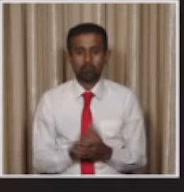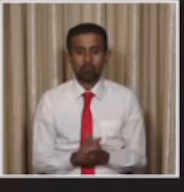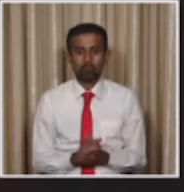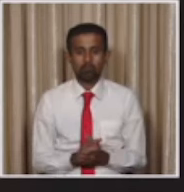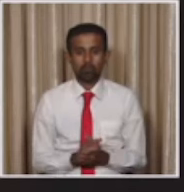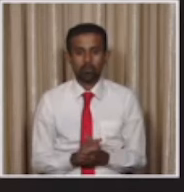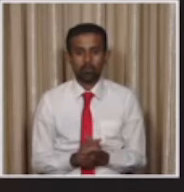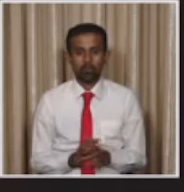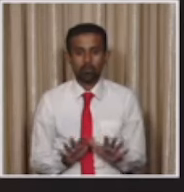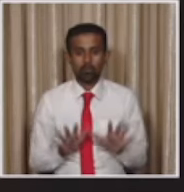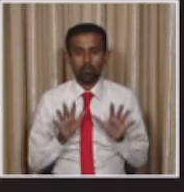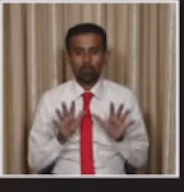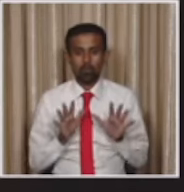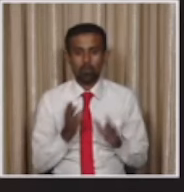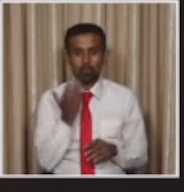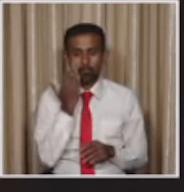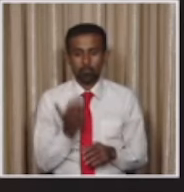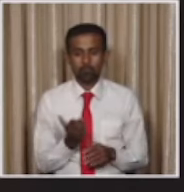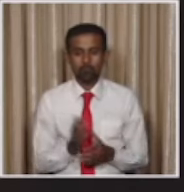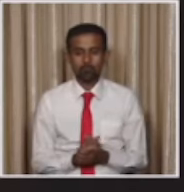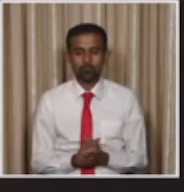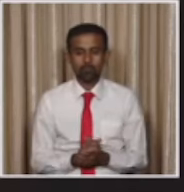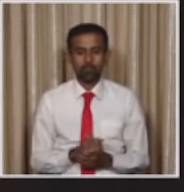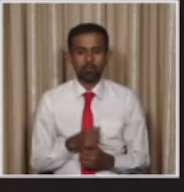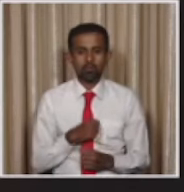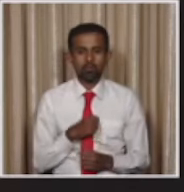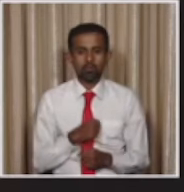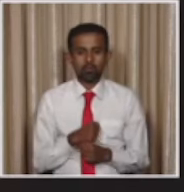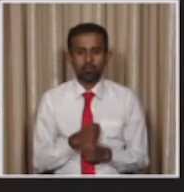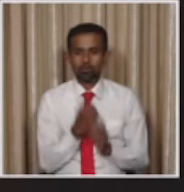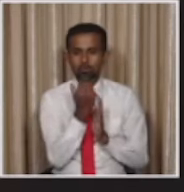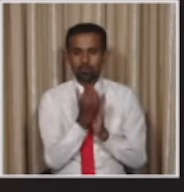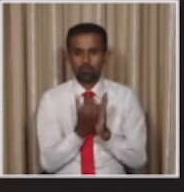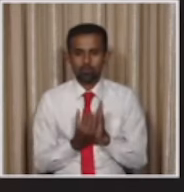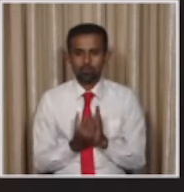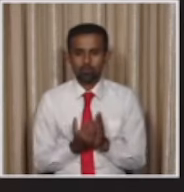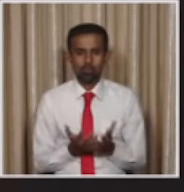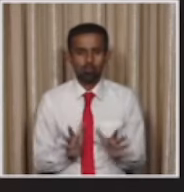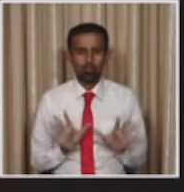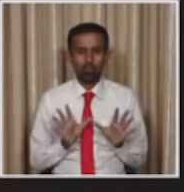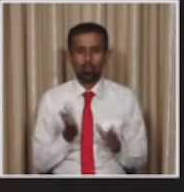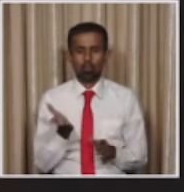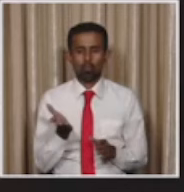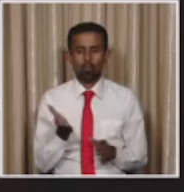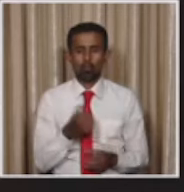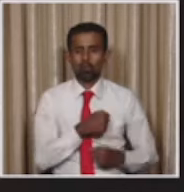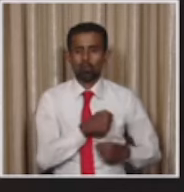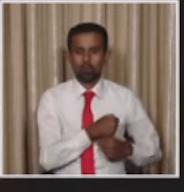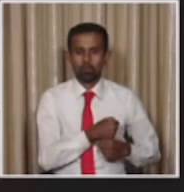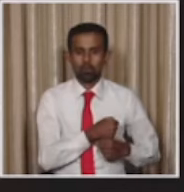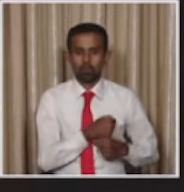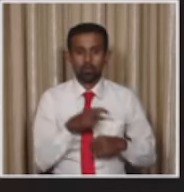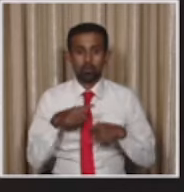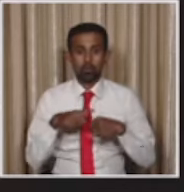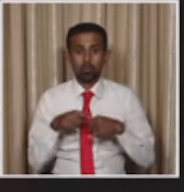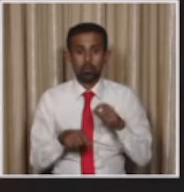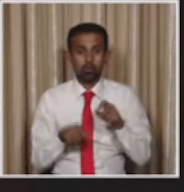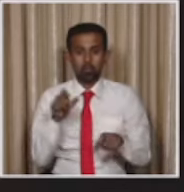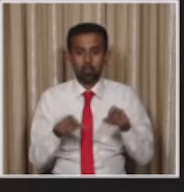ඒකාරී අපූර්ව සමීකරණයක්. දැන් ආණ්ඩුවේ ප්‍රතිපත්ති දැන් මාරයි. ආණ්ඩුවේ ජනතාවගේ